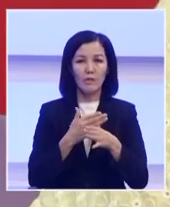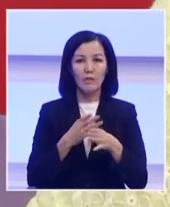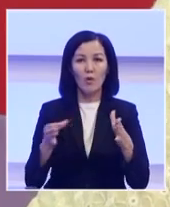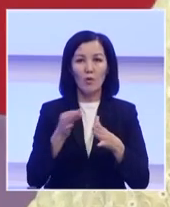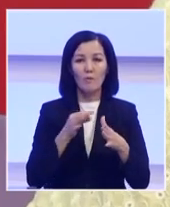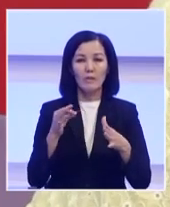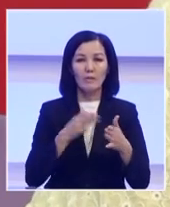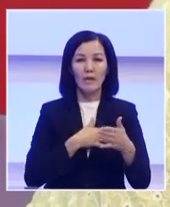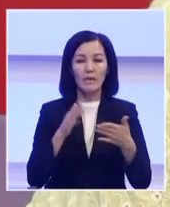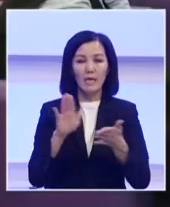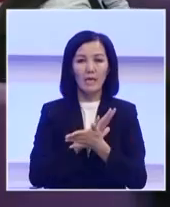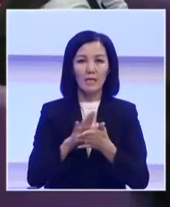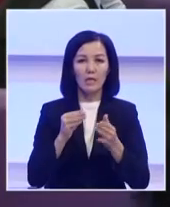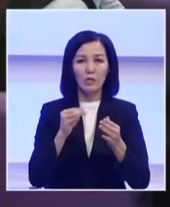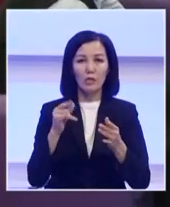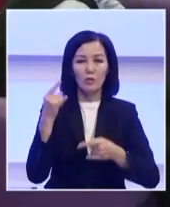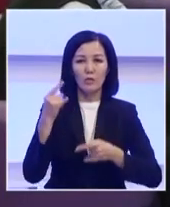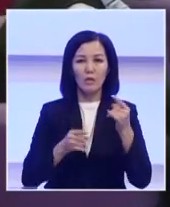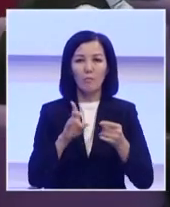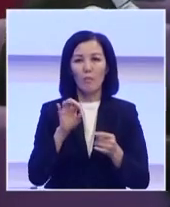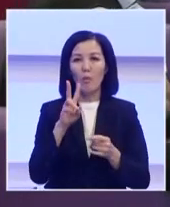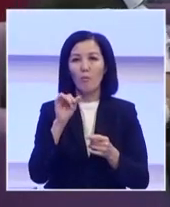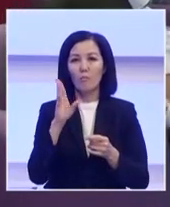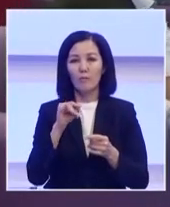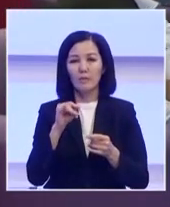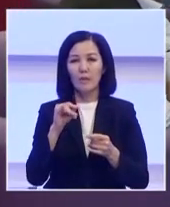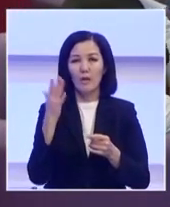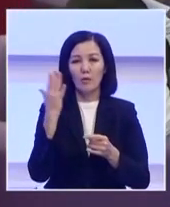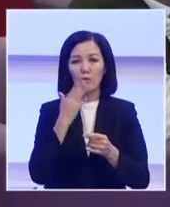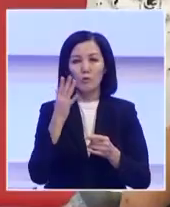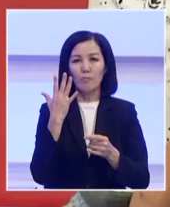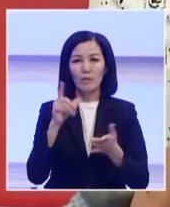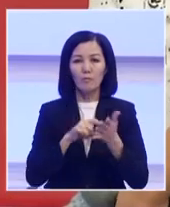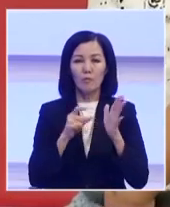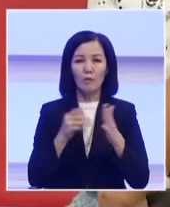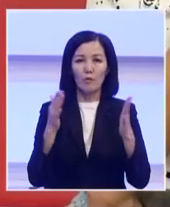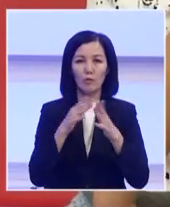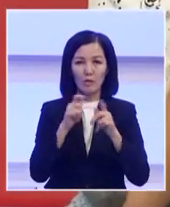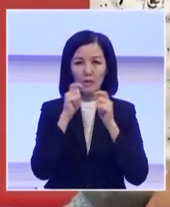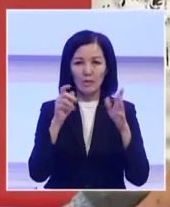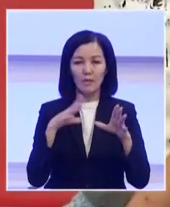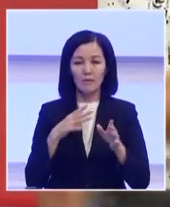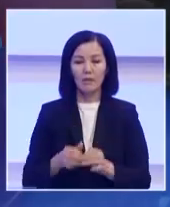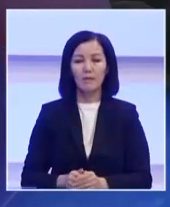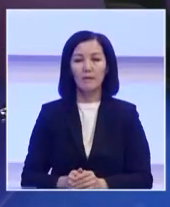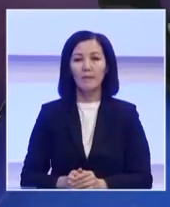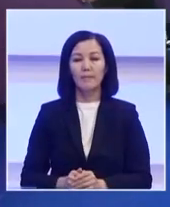облыстағы еріктілері Жетісу арнасындағы Болмыс ток-шоуында 5 бөлмелі үйдің кілтін табыстады. Енді